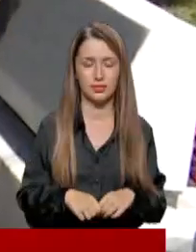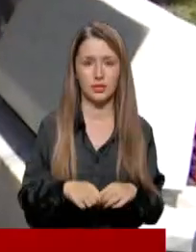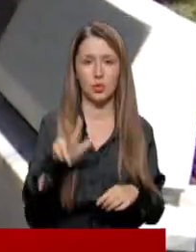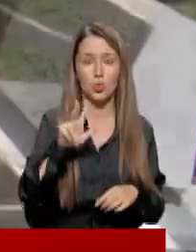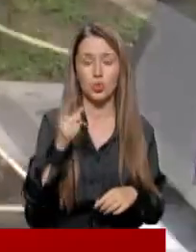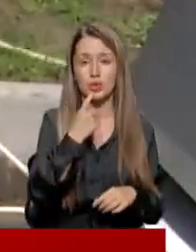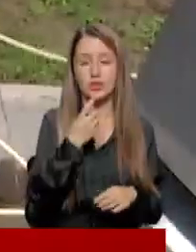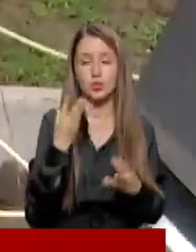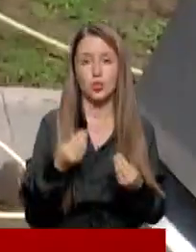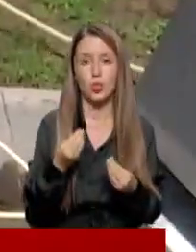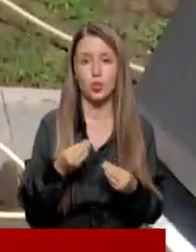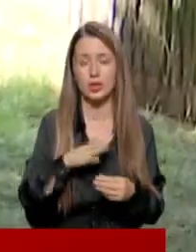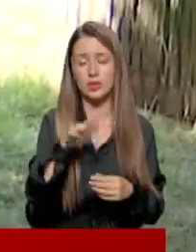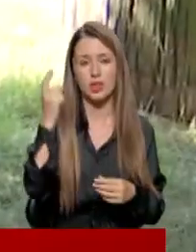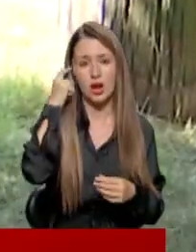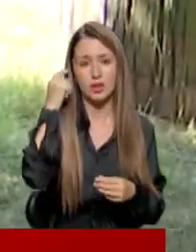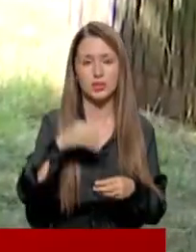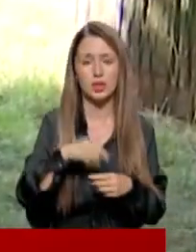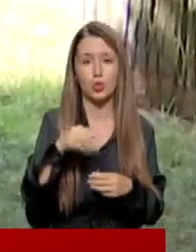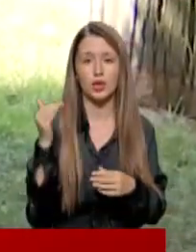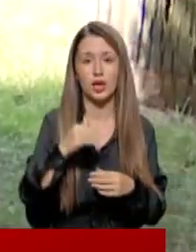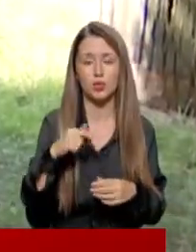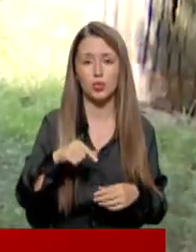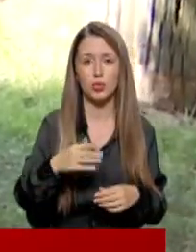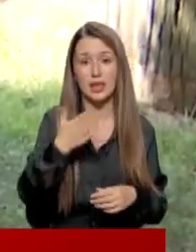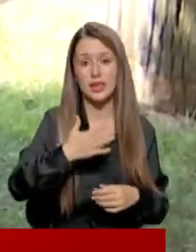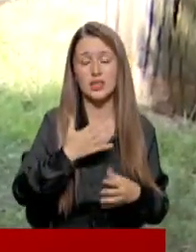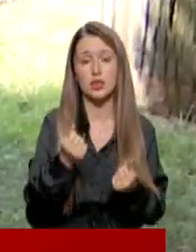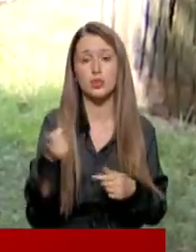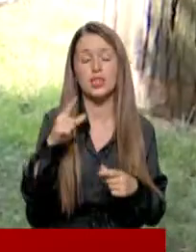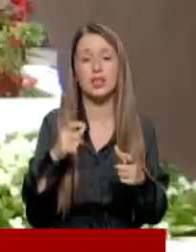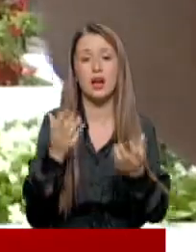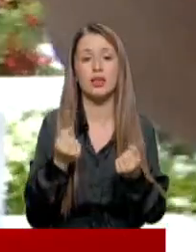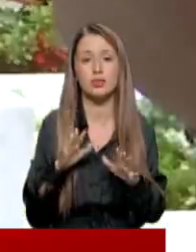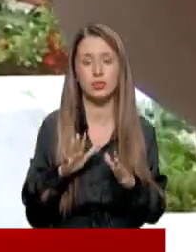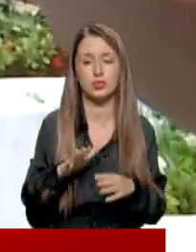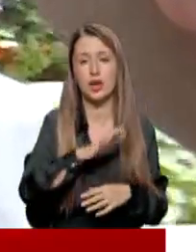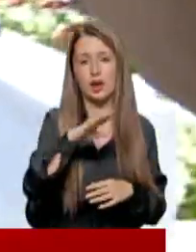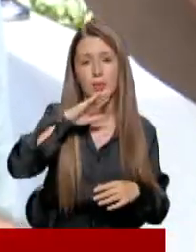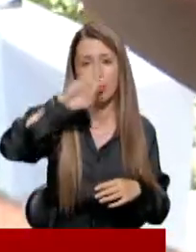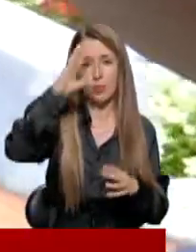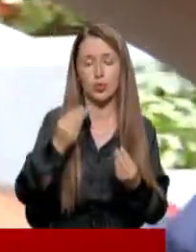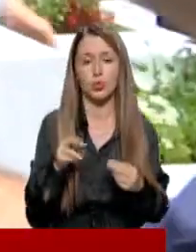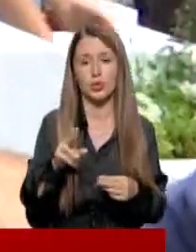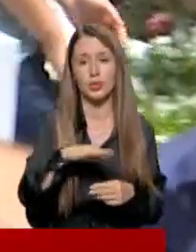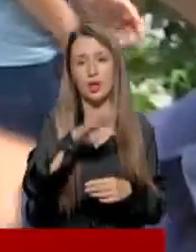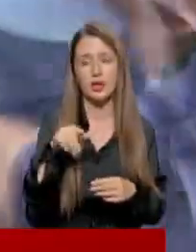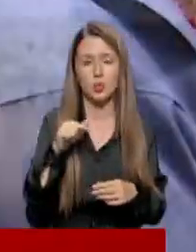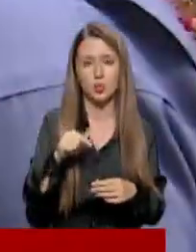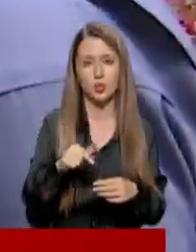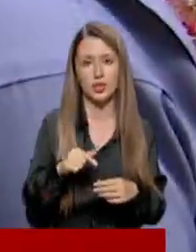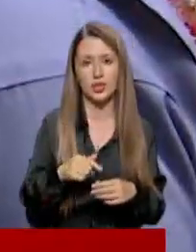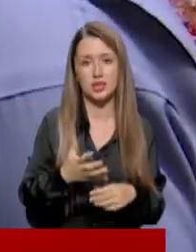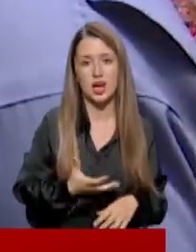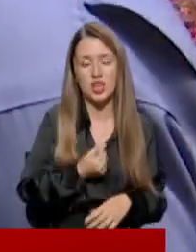Seneye yakın oluyor. Her zaman aklımızda. Buraya geldik mi burada nefes alıyoruz. Başka bir yerde alamıyoruz. Her bayram olduğu gibi her zaman buradayız.